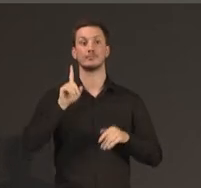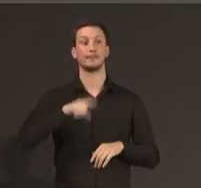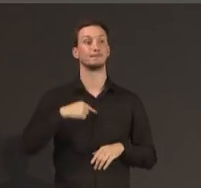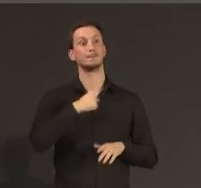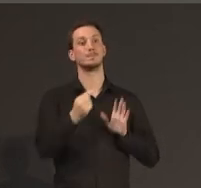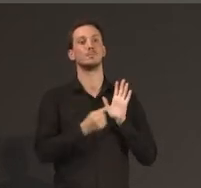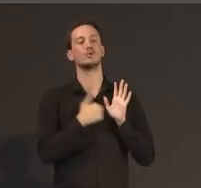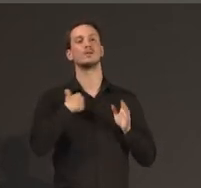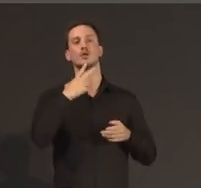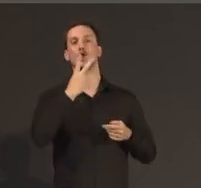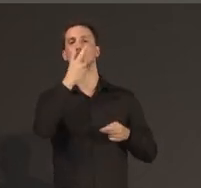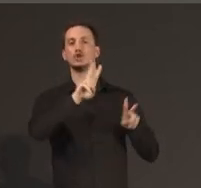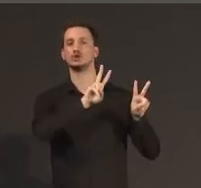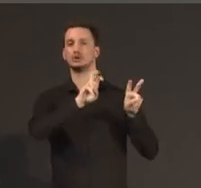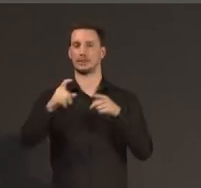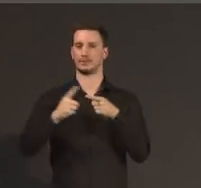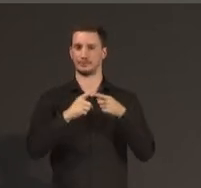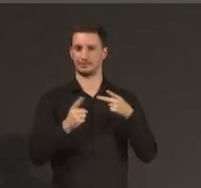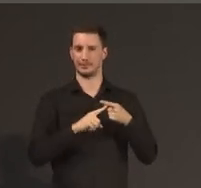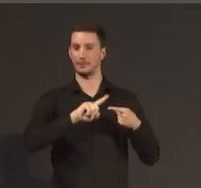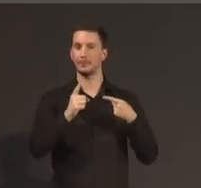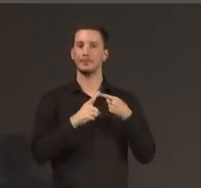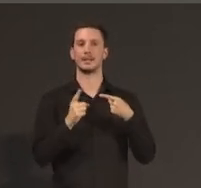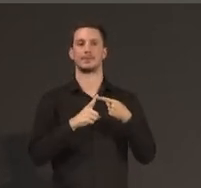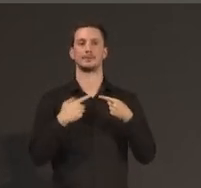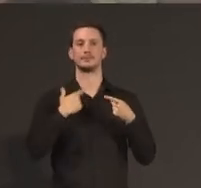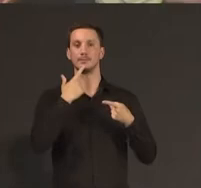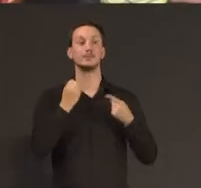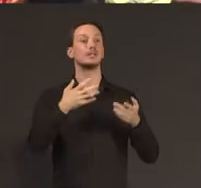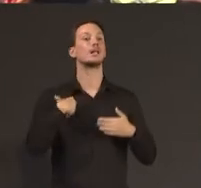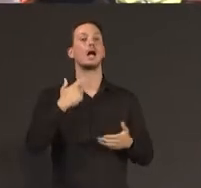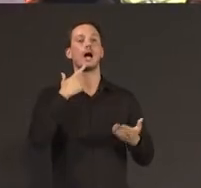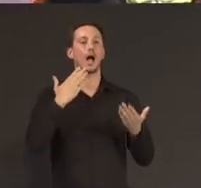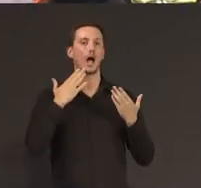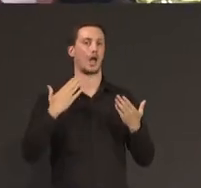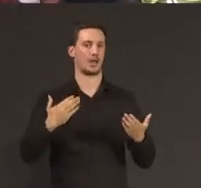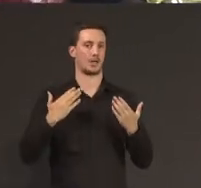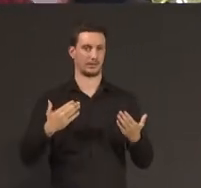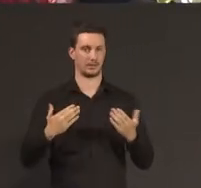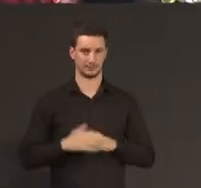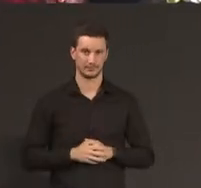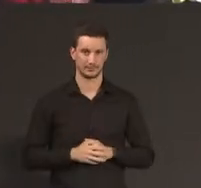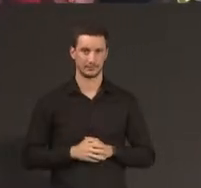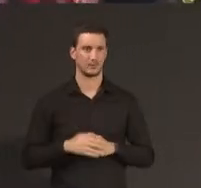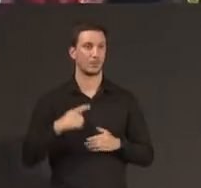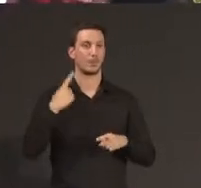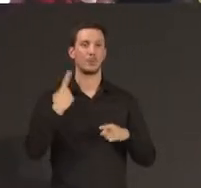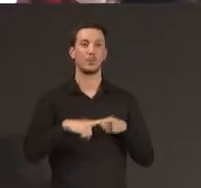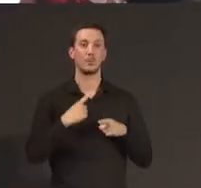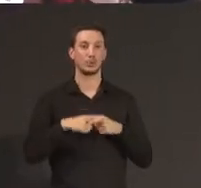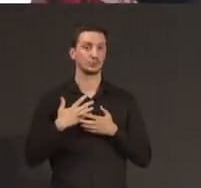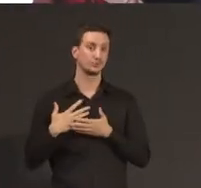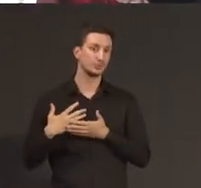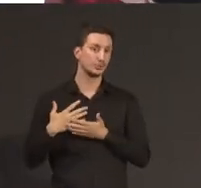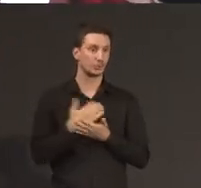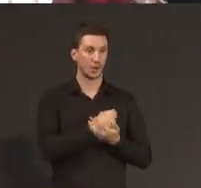fer dos comentaris sobre la pandèmia. Una, un comentari d'agraïment, perquè tothom, tots, totes,